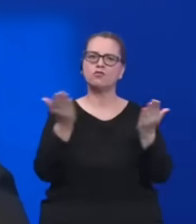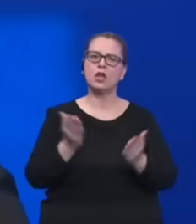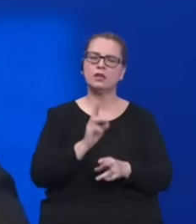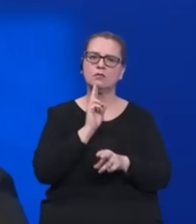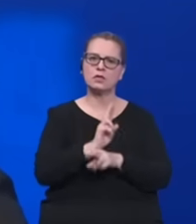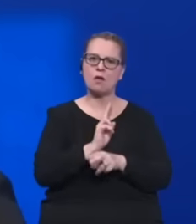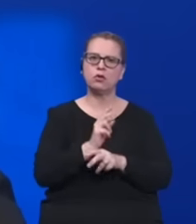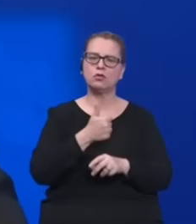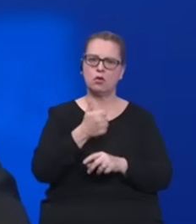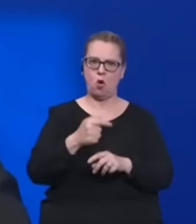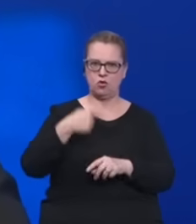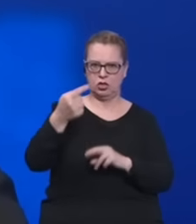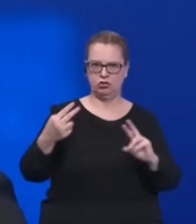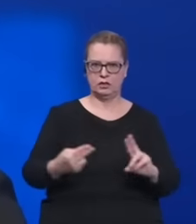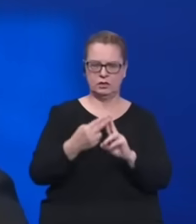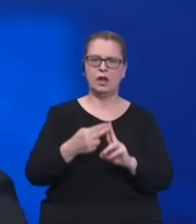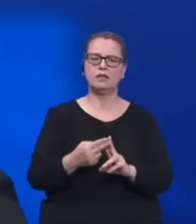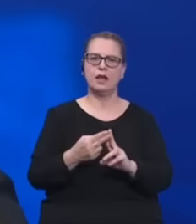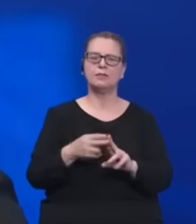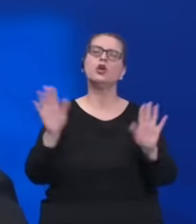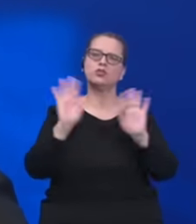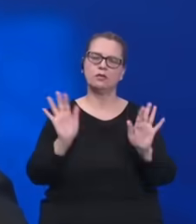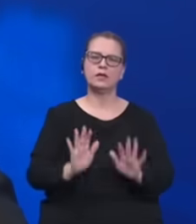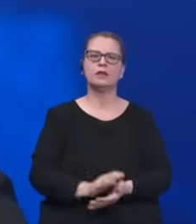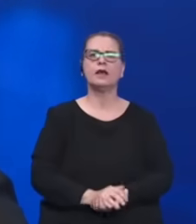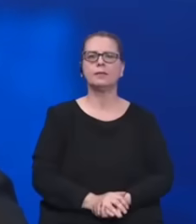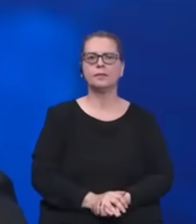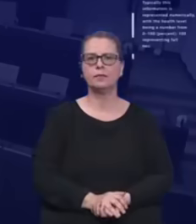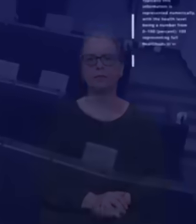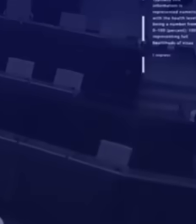vám ďakujem za pozornosť. Uvidíme sa aj o týždeň. Prežite ešte pekný zvyšok nedele. Dovidenia.